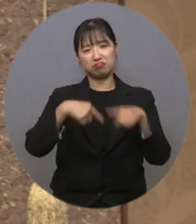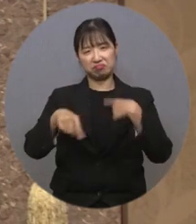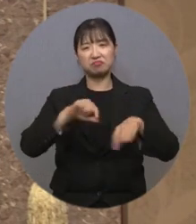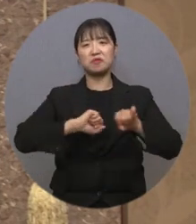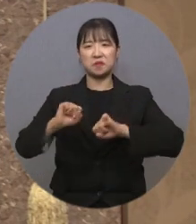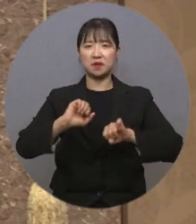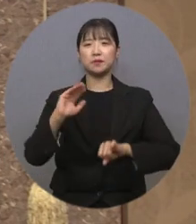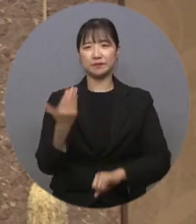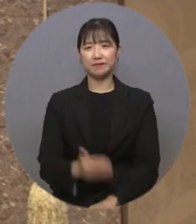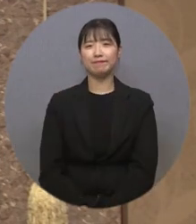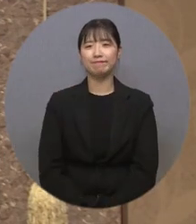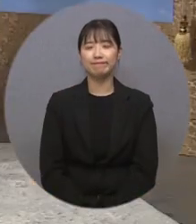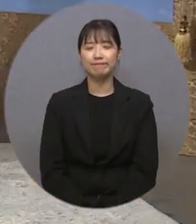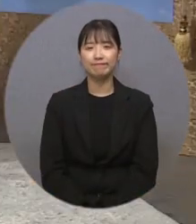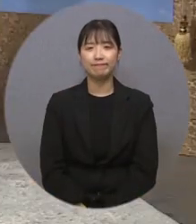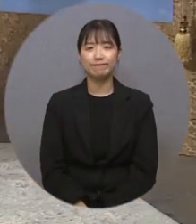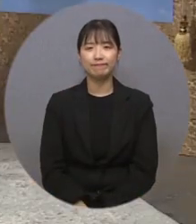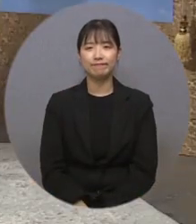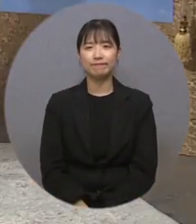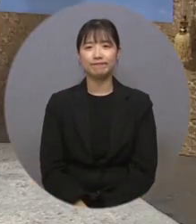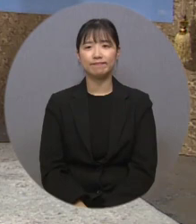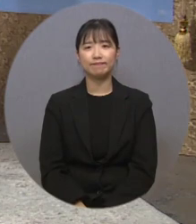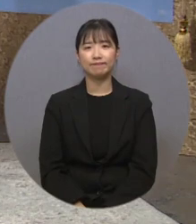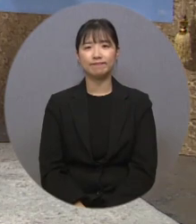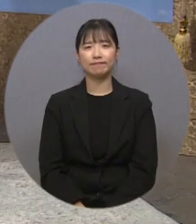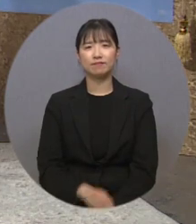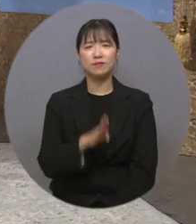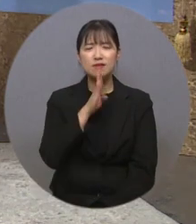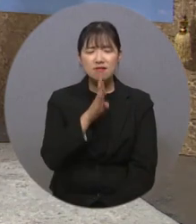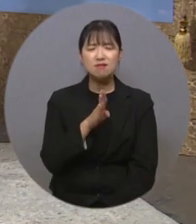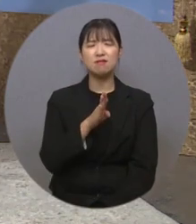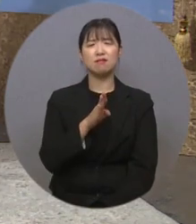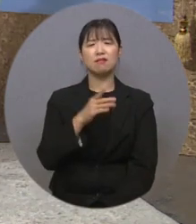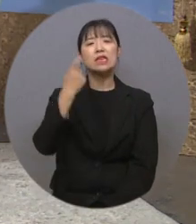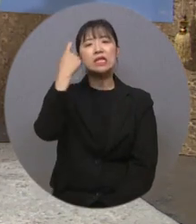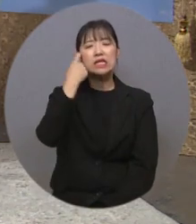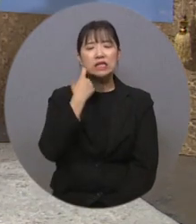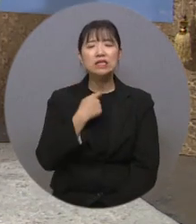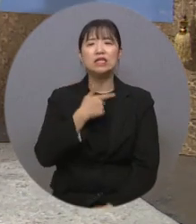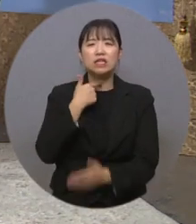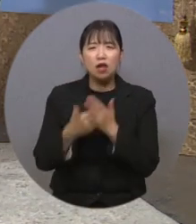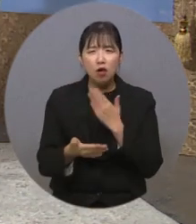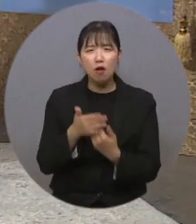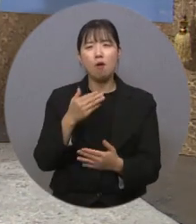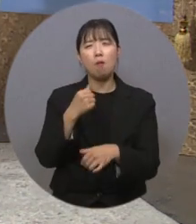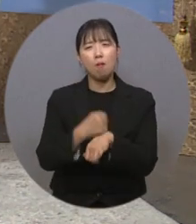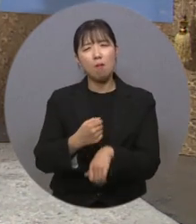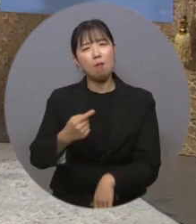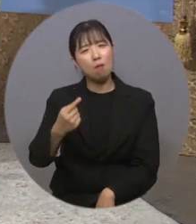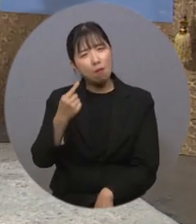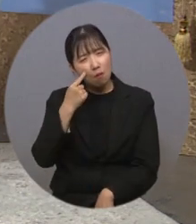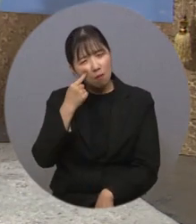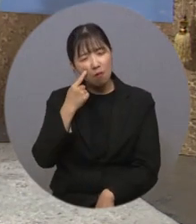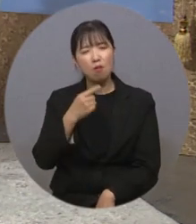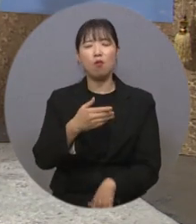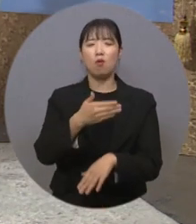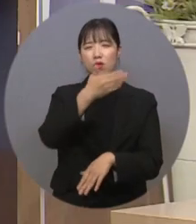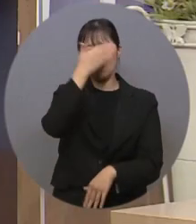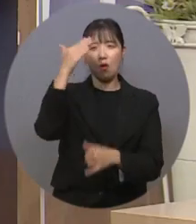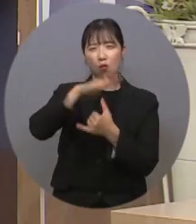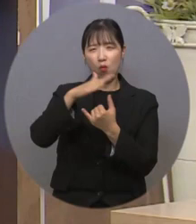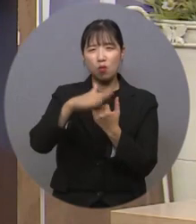의정활동을 하게 된 겁니다. 정말 이 피부로 느끼셨던 그 경험을 통해서 이 청소년